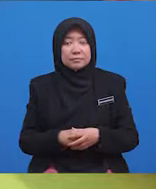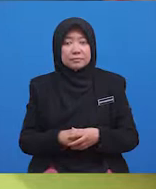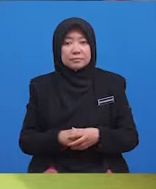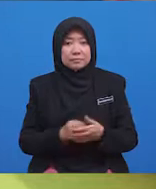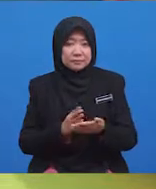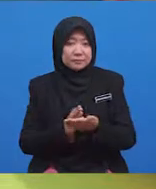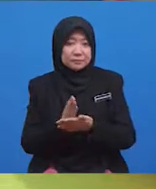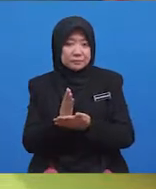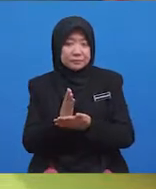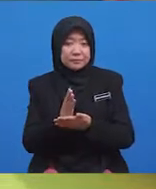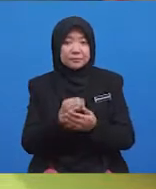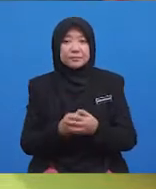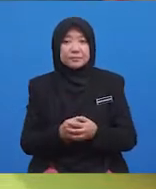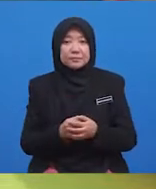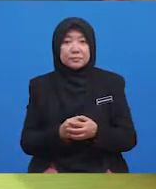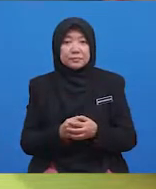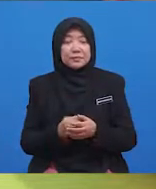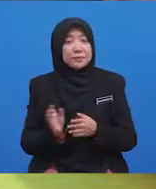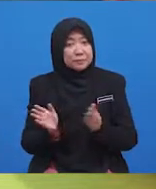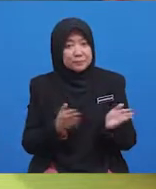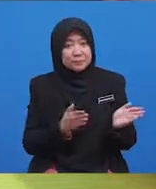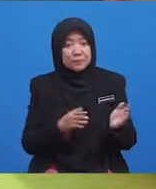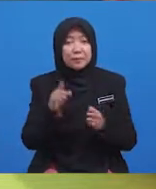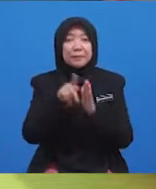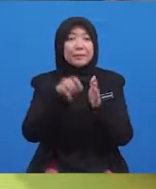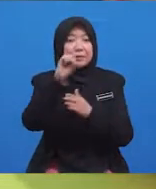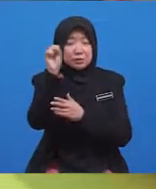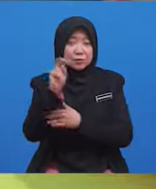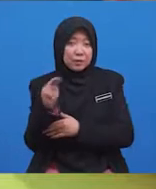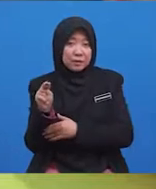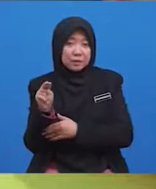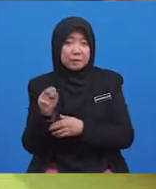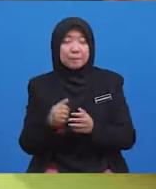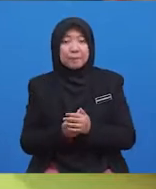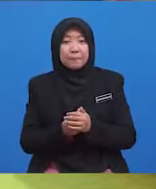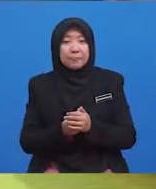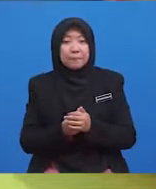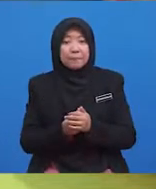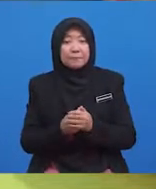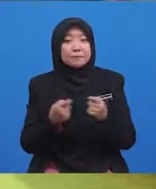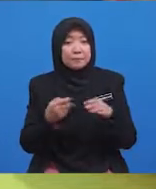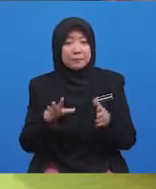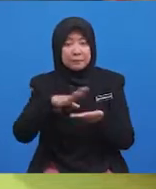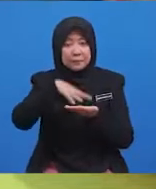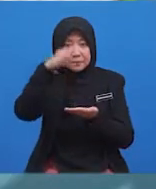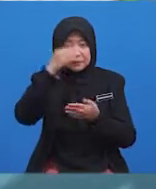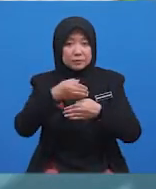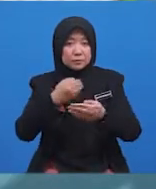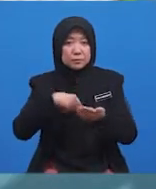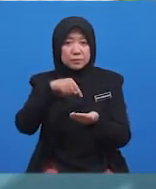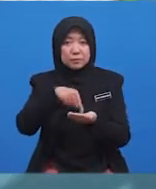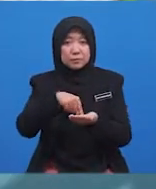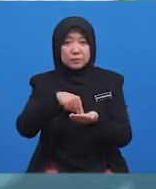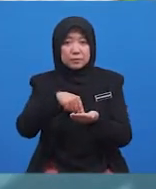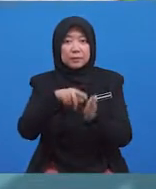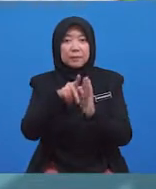Seterusnya, beralih kita kepada aspek persoalan. Seperti yang telah kita pelajari sebelum ini,